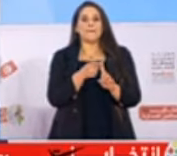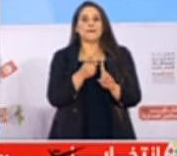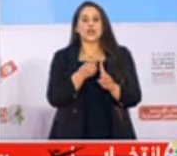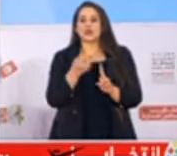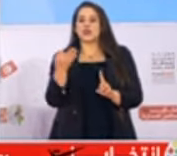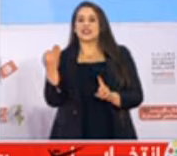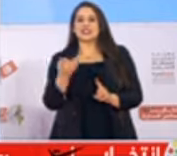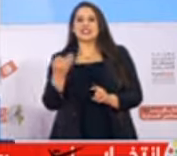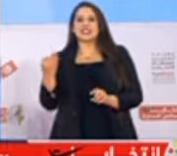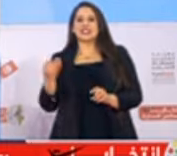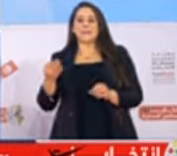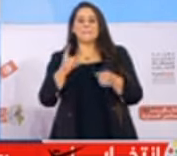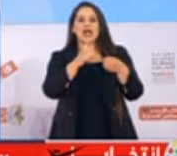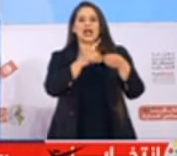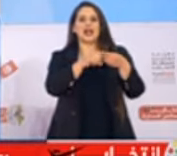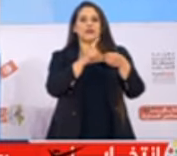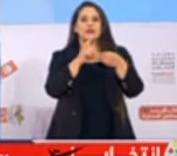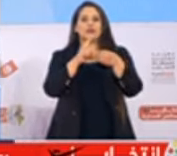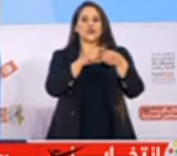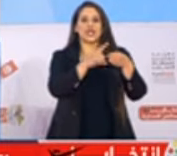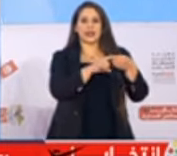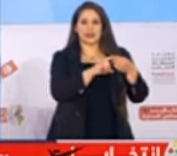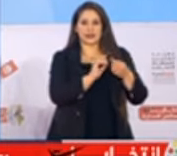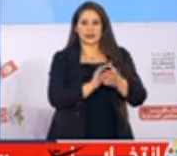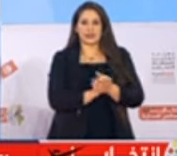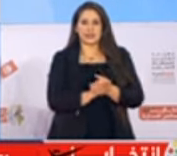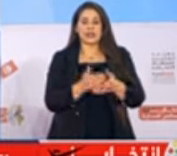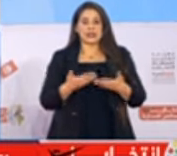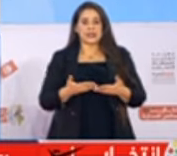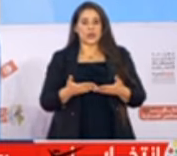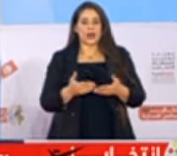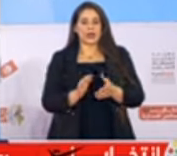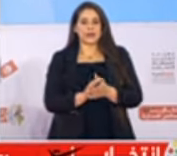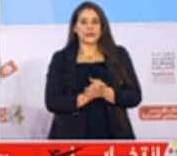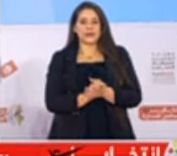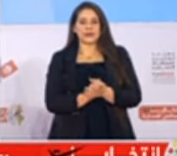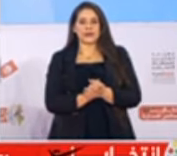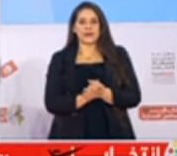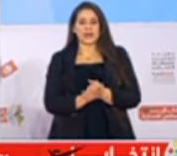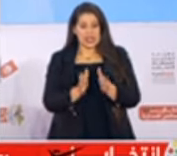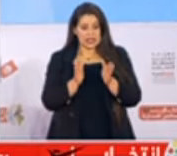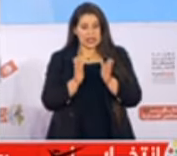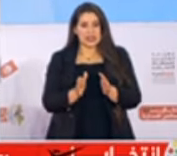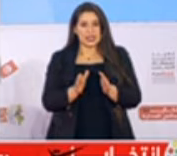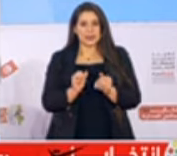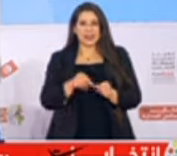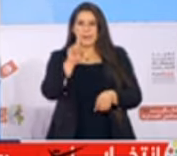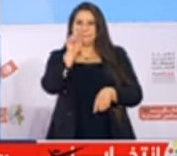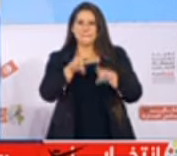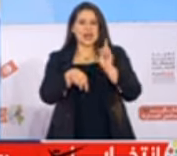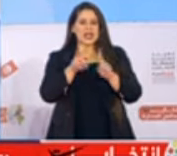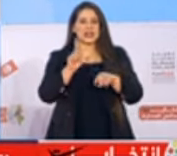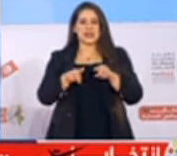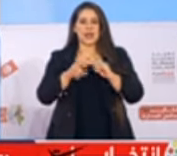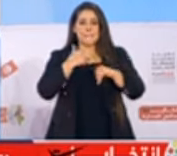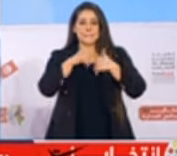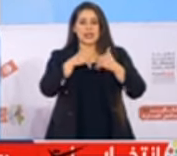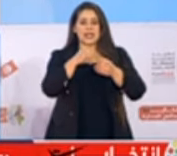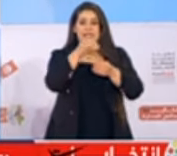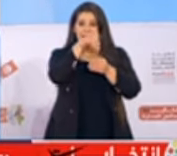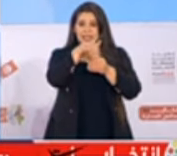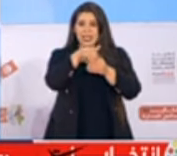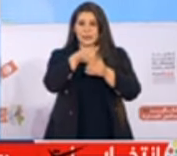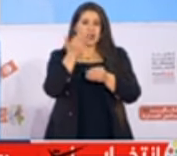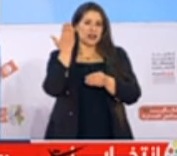نسب المشاركة، توا ثابت وأنه بعد المسارات الانتخابية اللي صارت خاصة